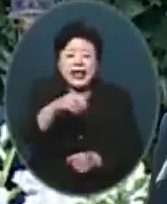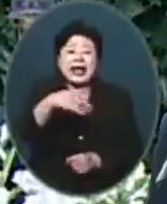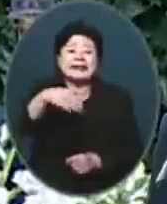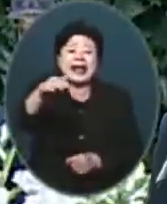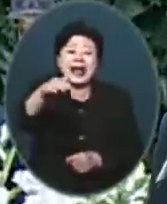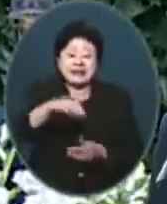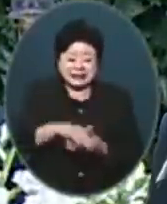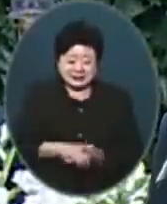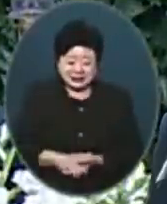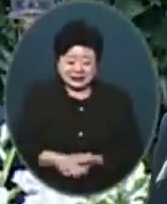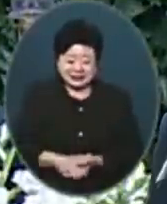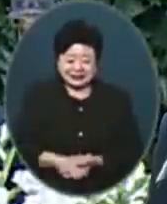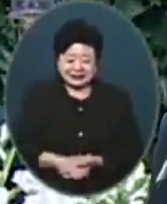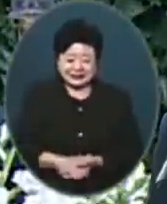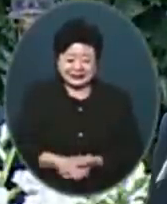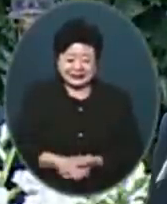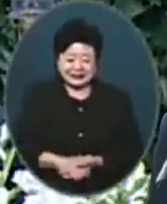것입니다.